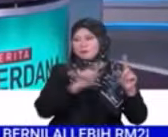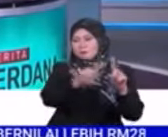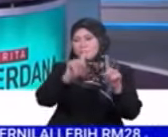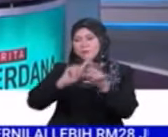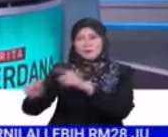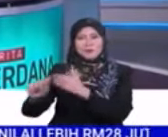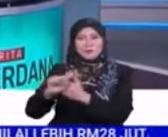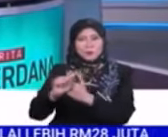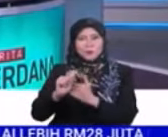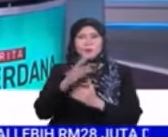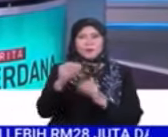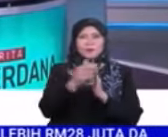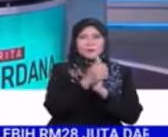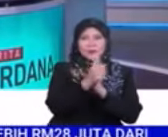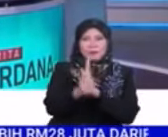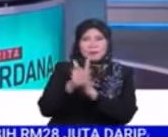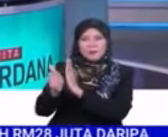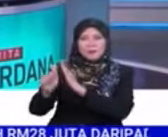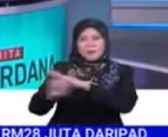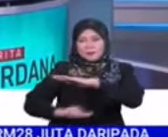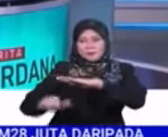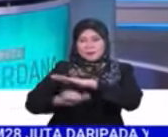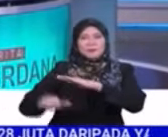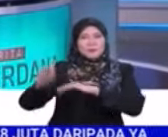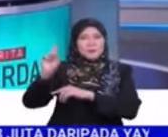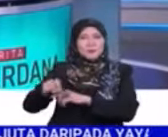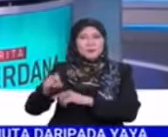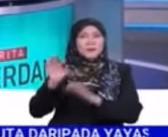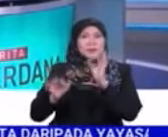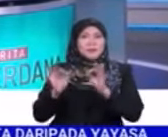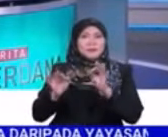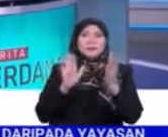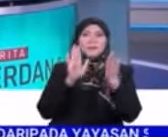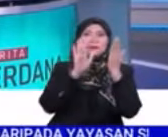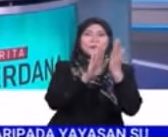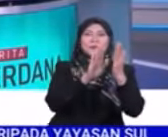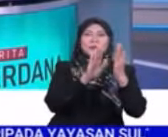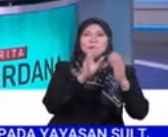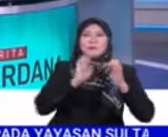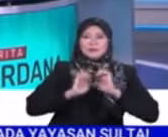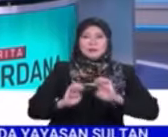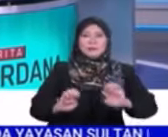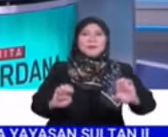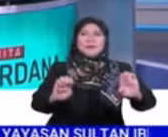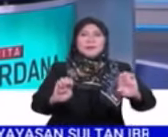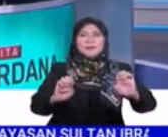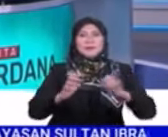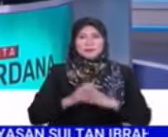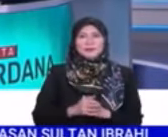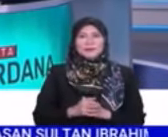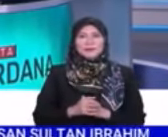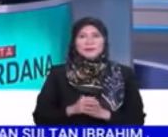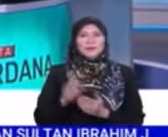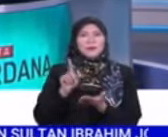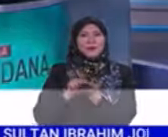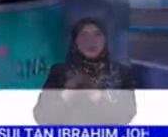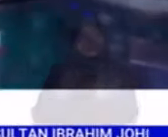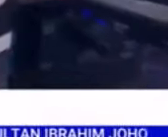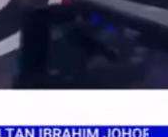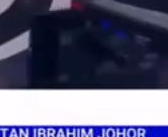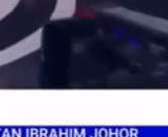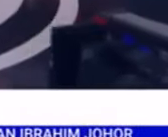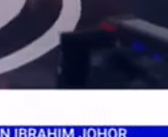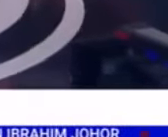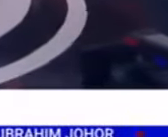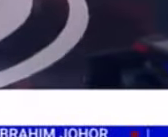lapangan serta kemahiran asas yang diperlukan apabila berhadapan situasi kecemasan. Ya, wartawan Muhammad Ashraf Ishak dan